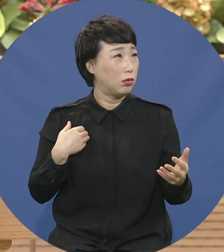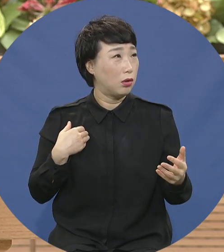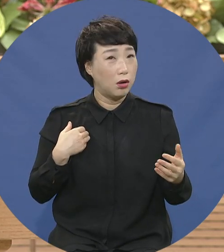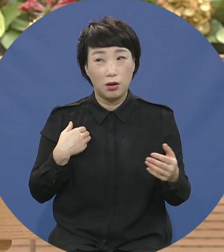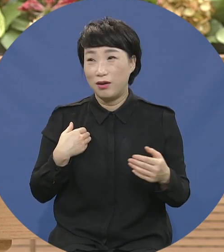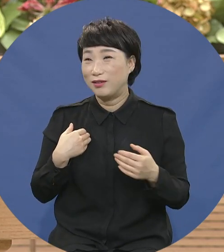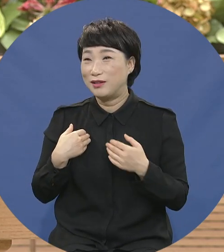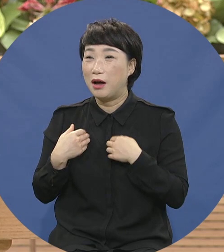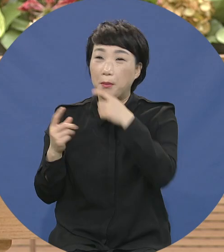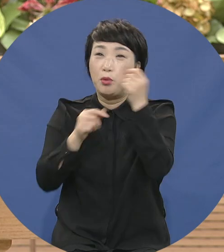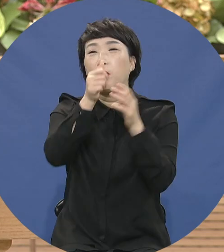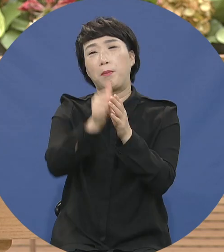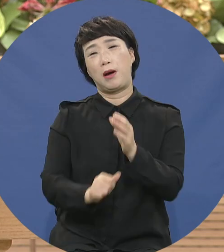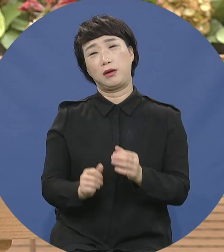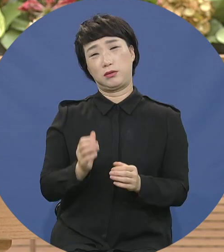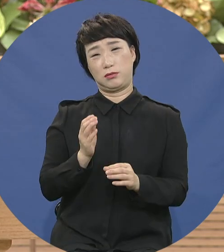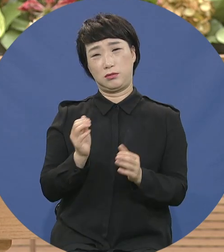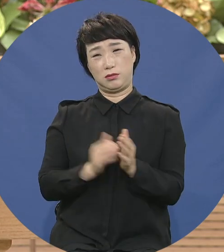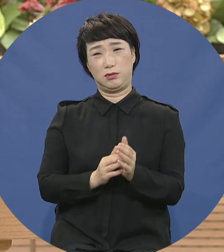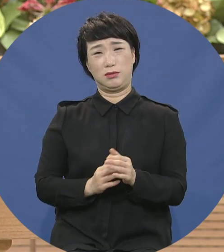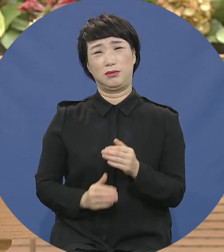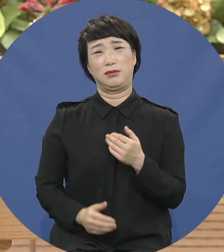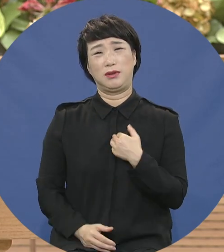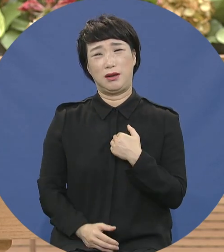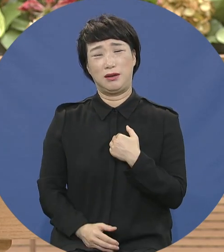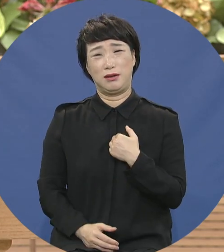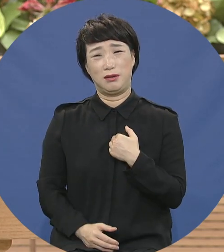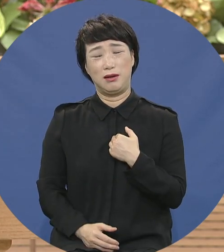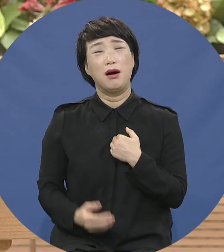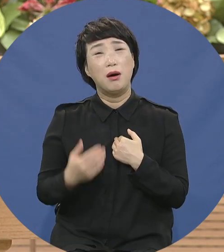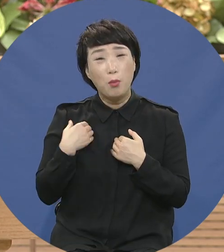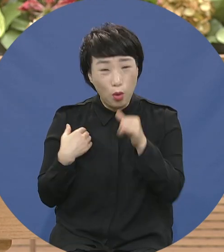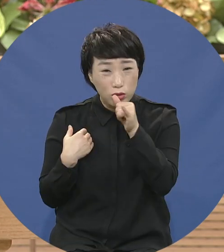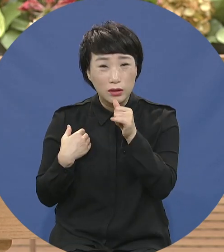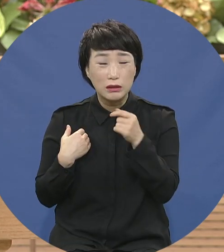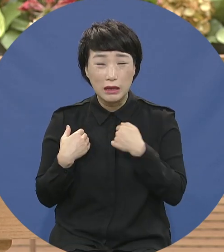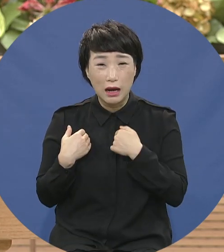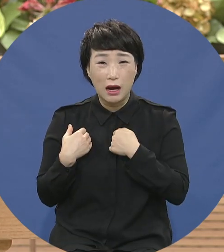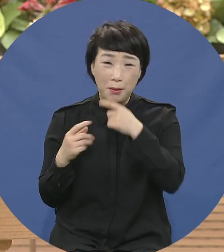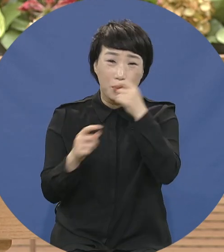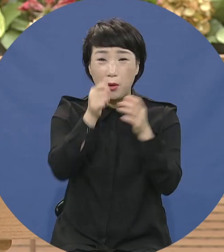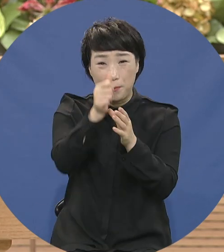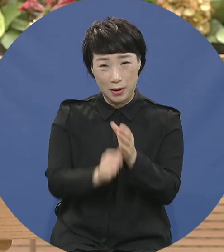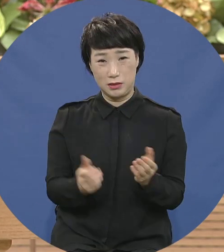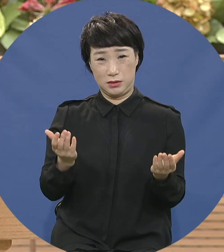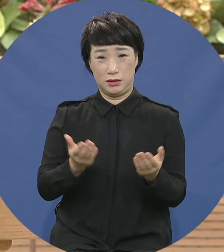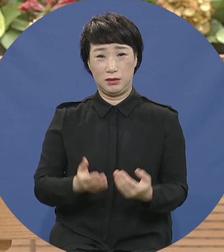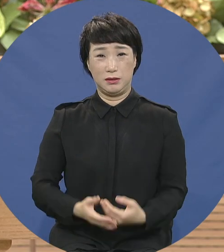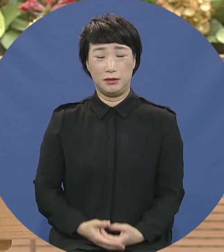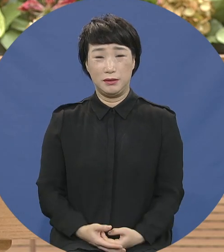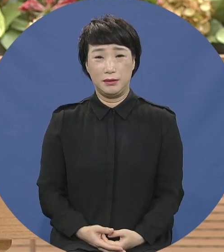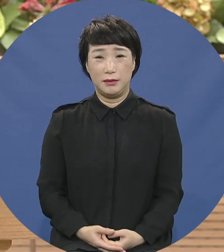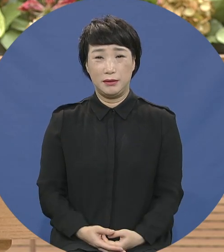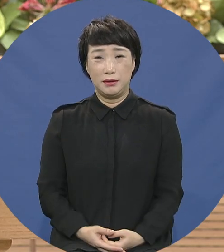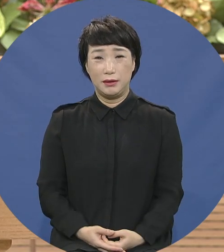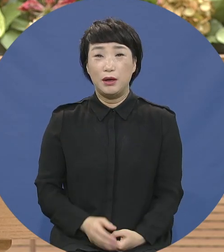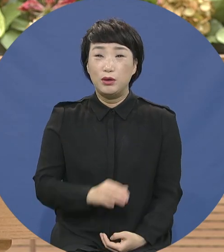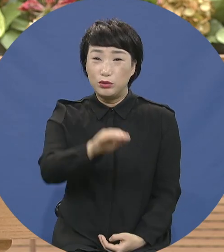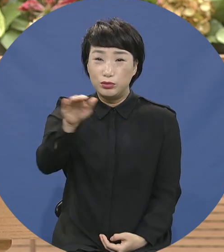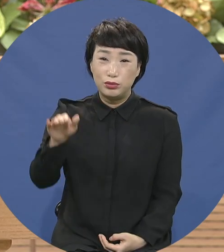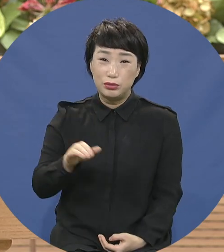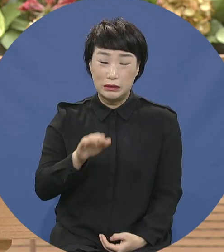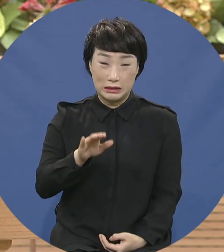그 사람은 미혹당하고 있는 사람이에요. 모르고 있다는 자체가 미혹당하고 있는 사람이야.